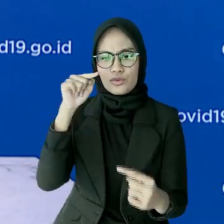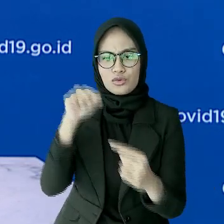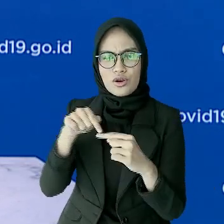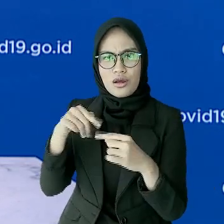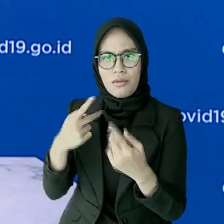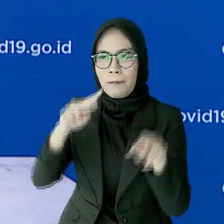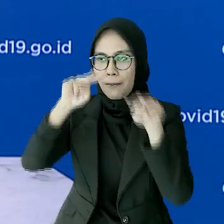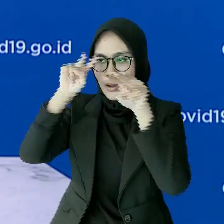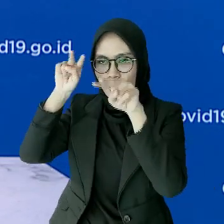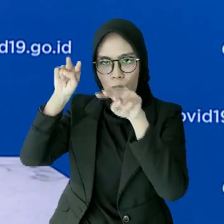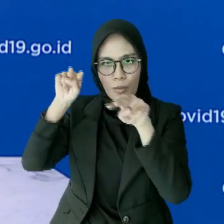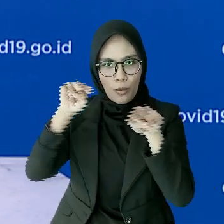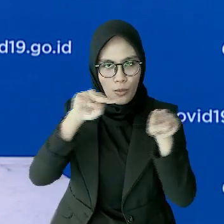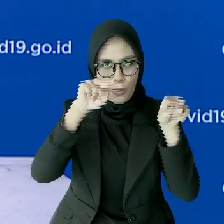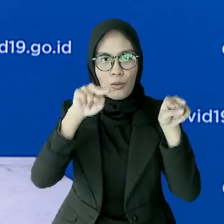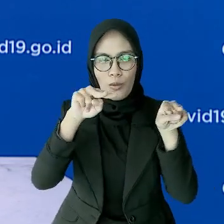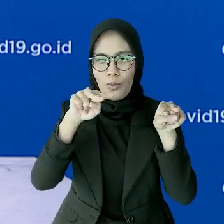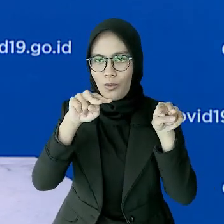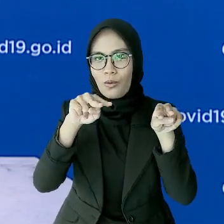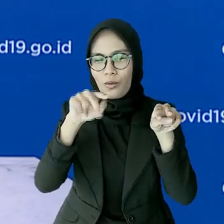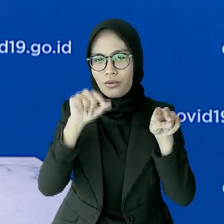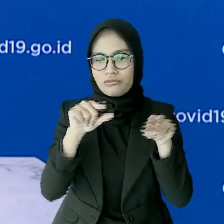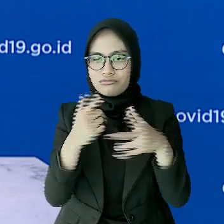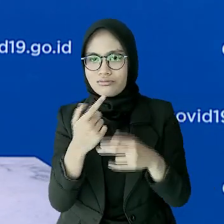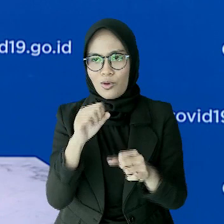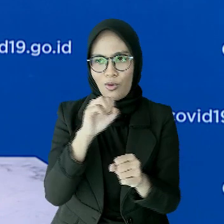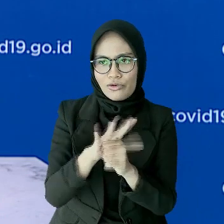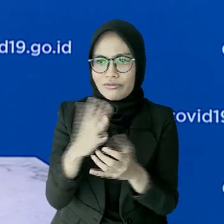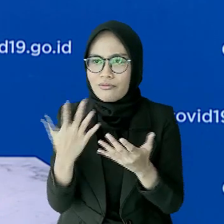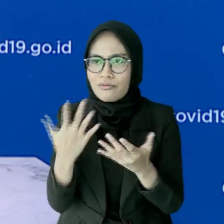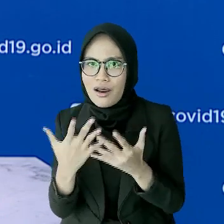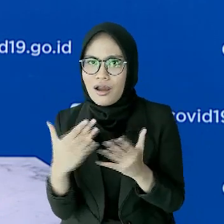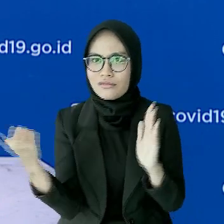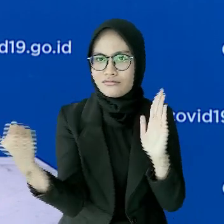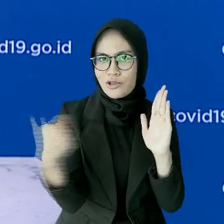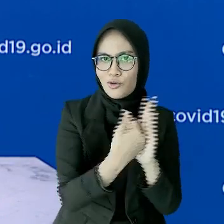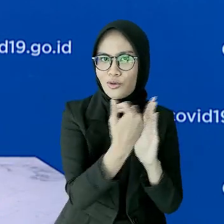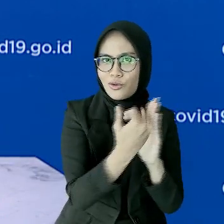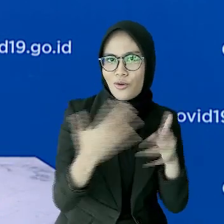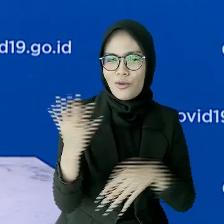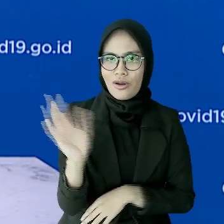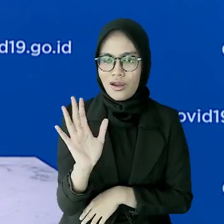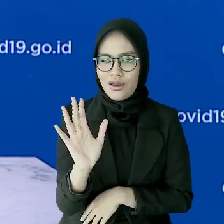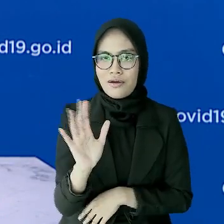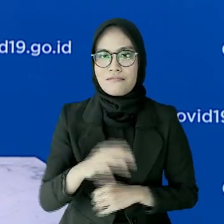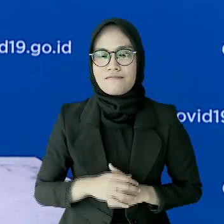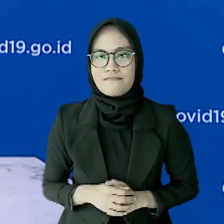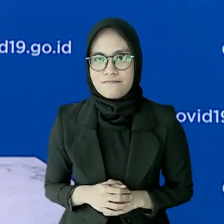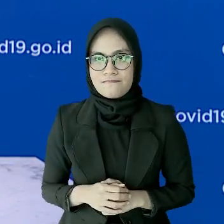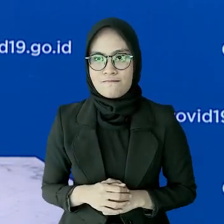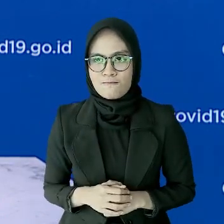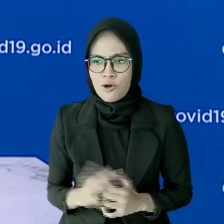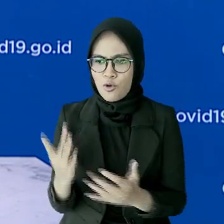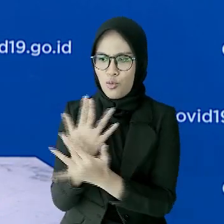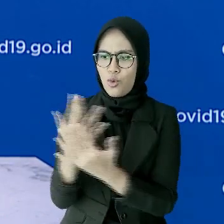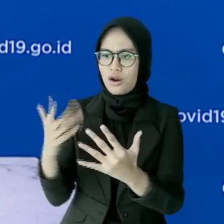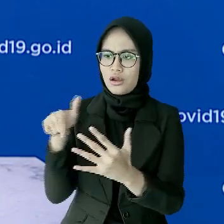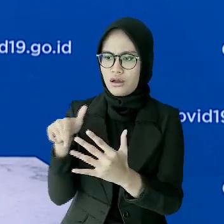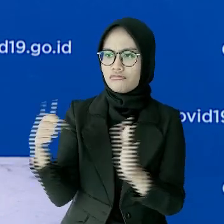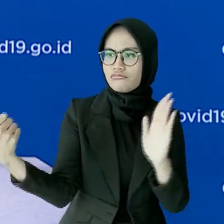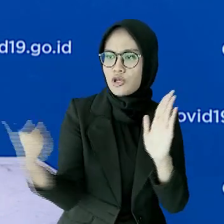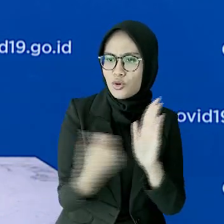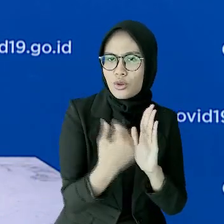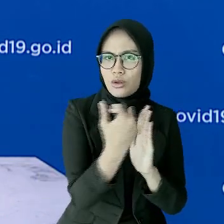bagi pengunjung, maupun satgas posko di tingkat desa atau kelurahan untuk memastikan warga masyarakat